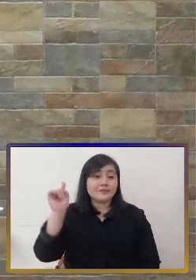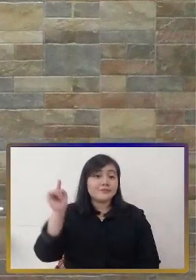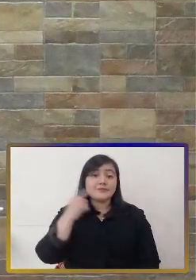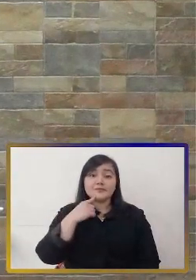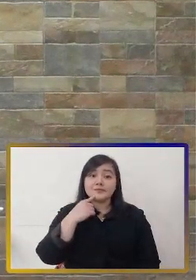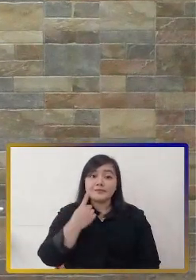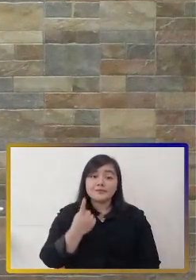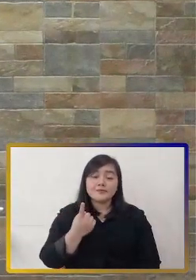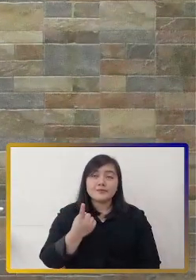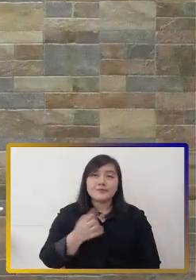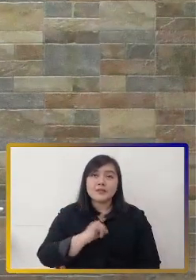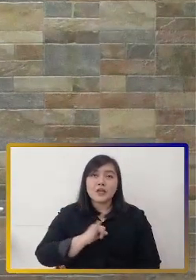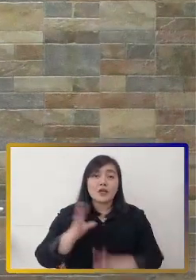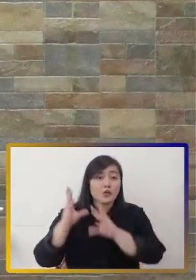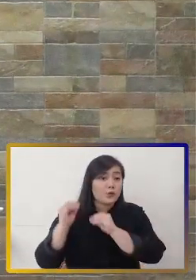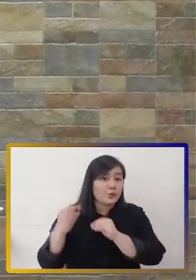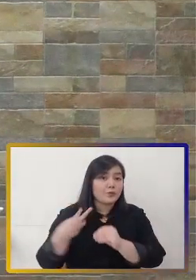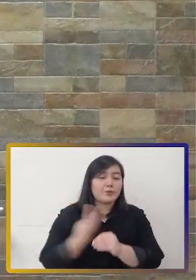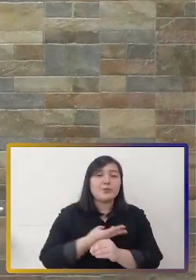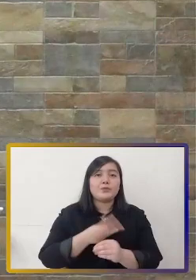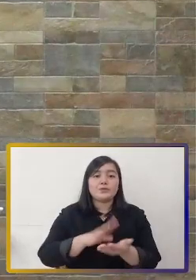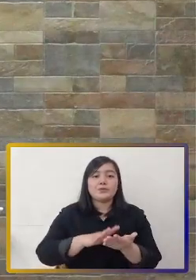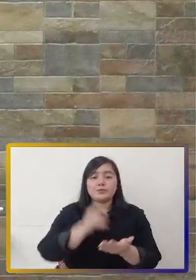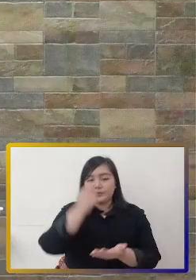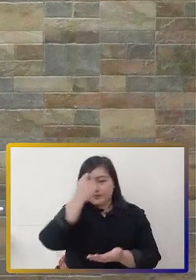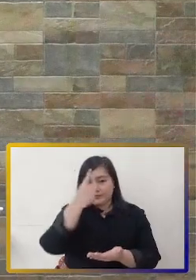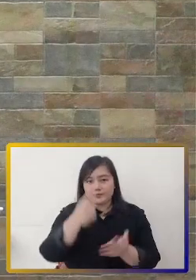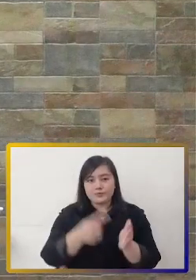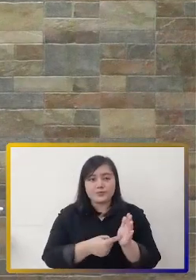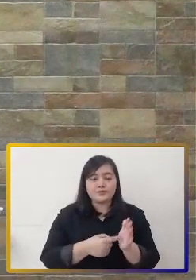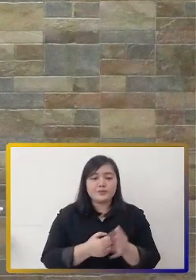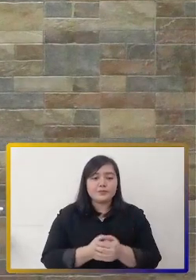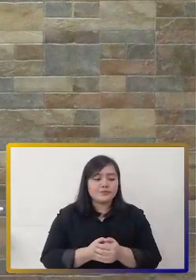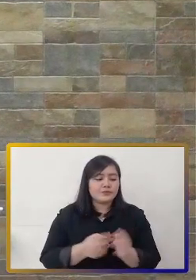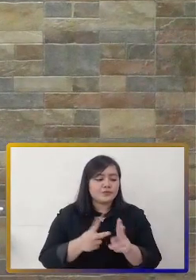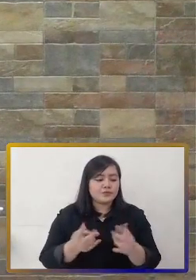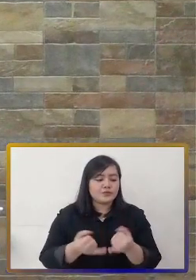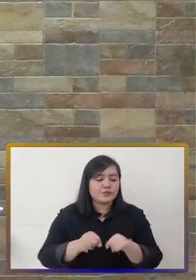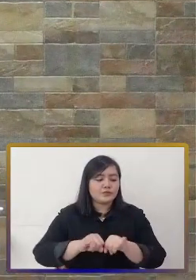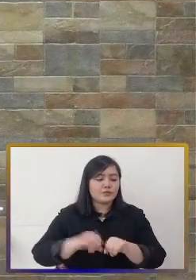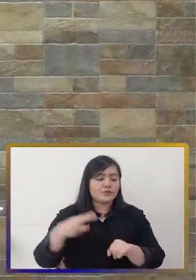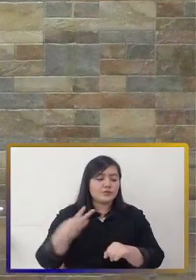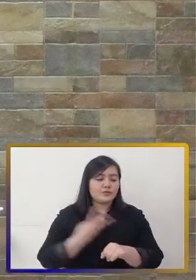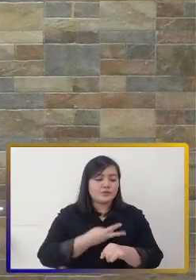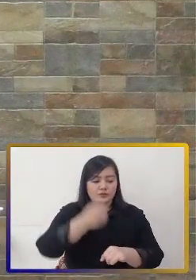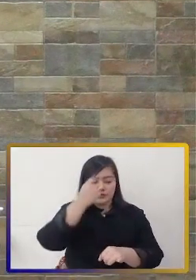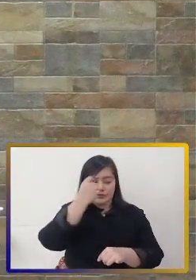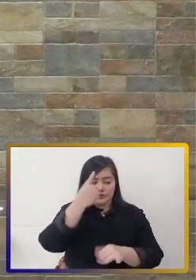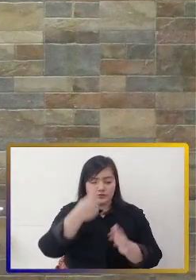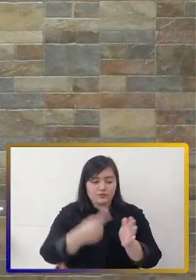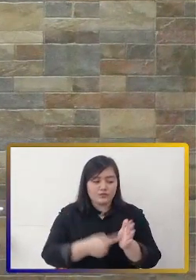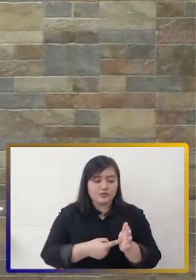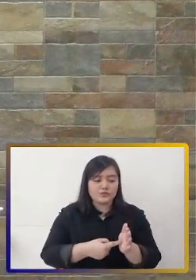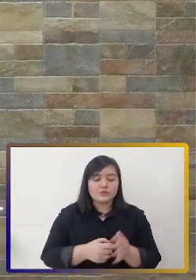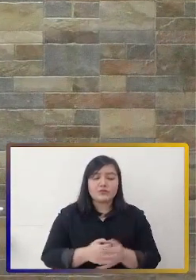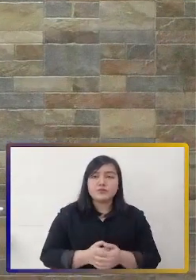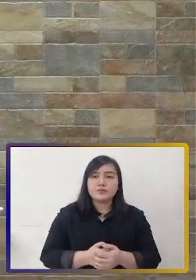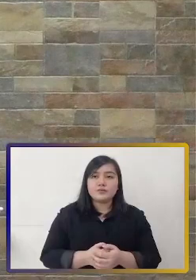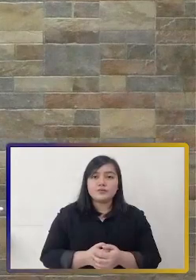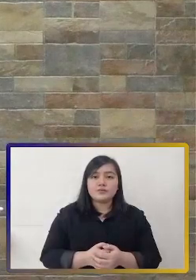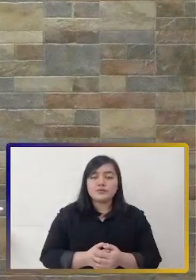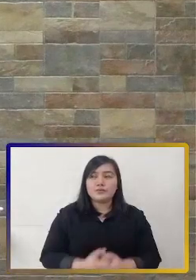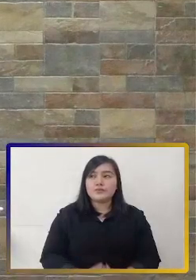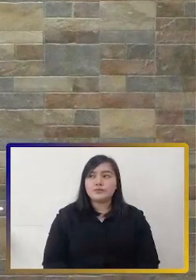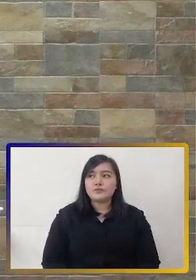dating ko po sa inyo. But again, ito po yan. Napaka-importante na makita po natin dito. Simula ng Panginoong Hesukristo, of